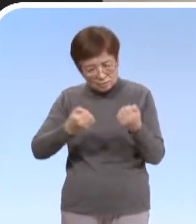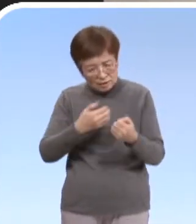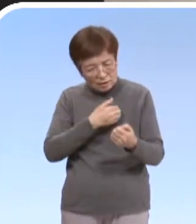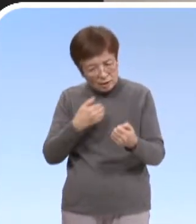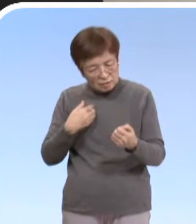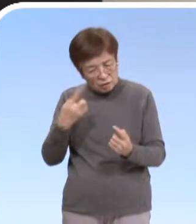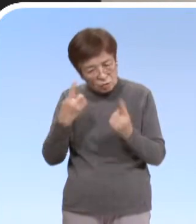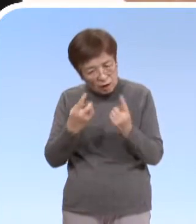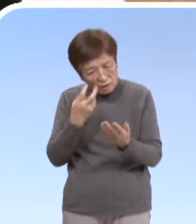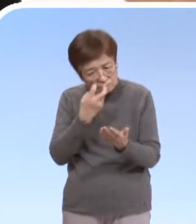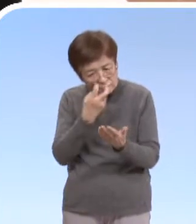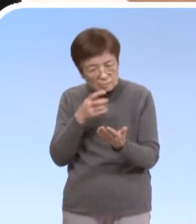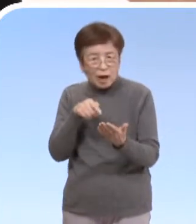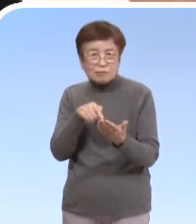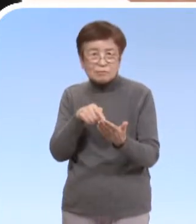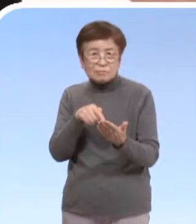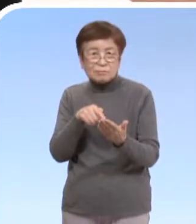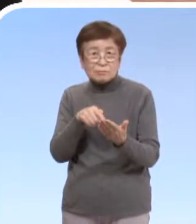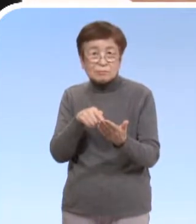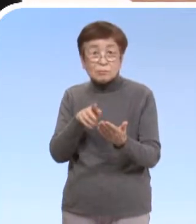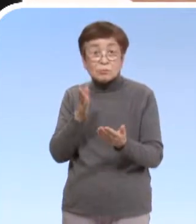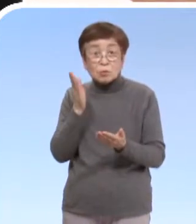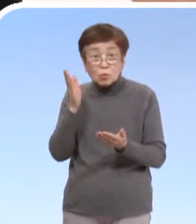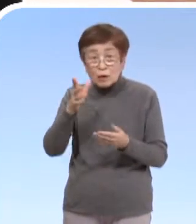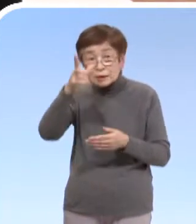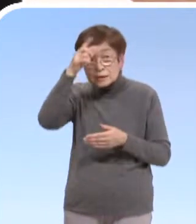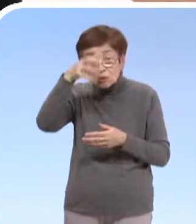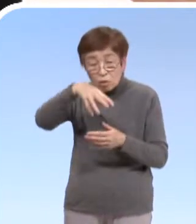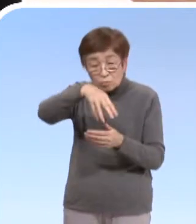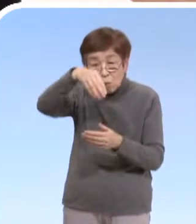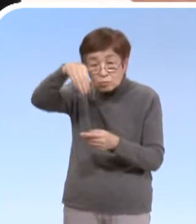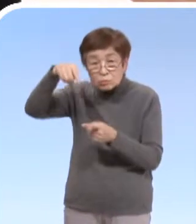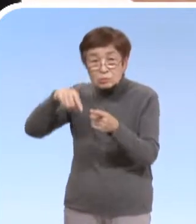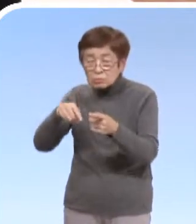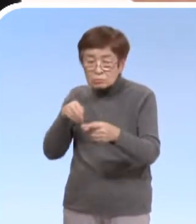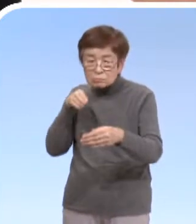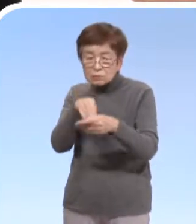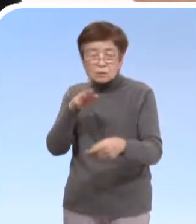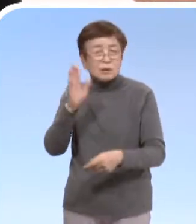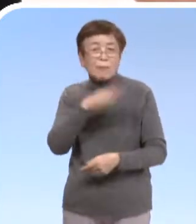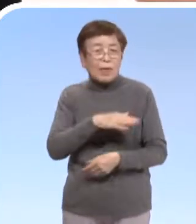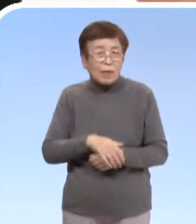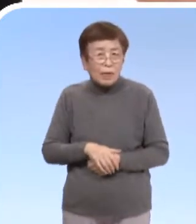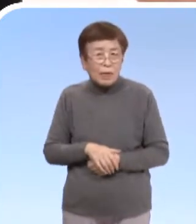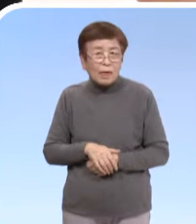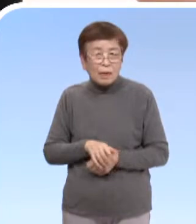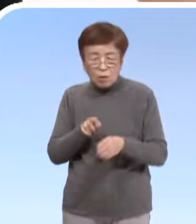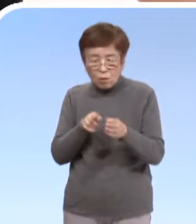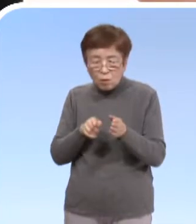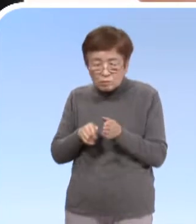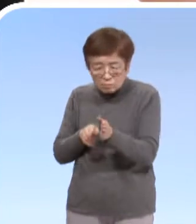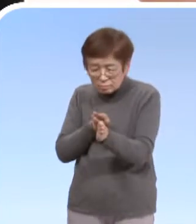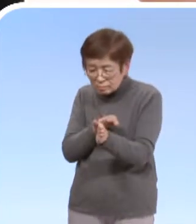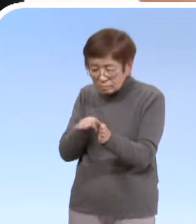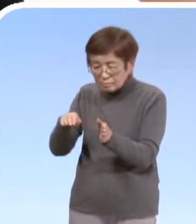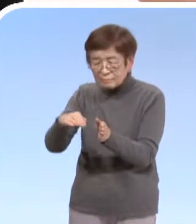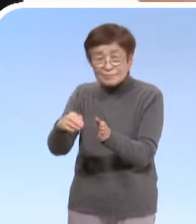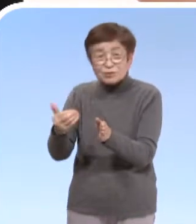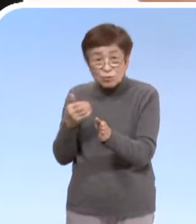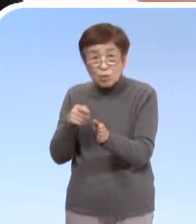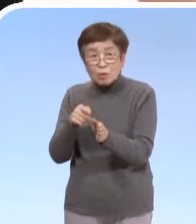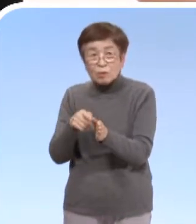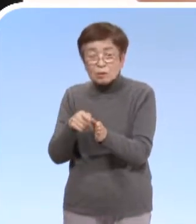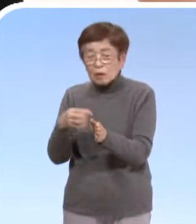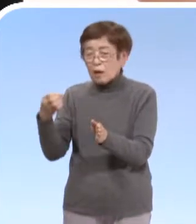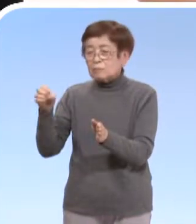をしていきます。 この黄色いボールね、これ、当てんように言うたね、ここはね、こっちで車線に出なあかん